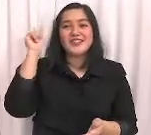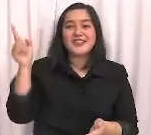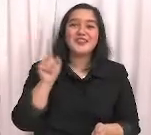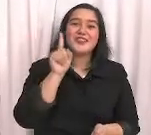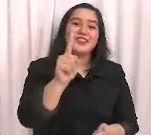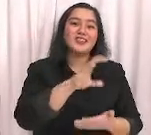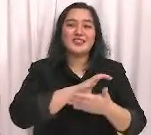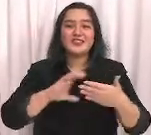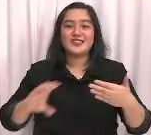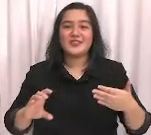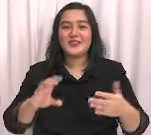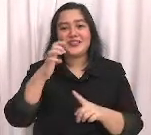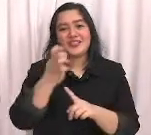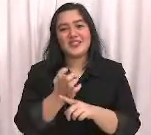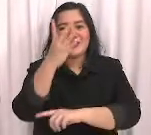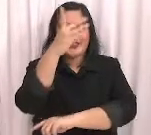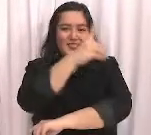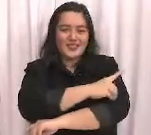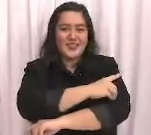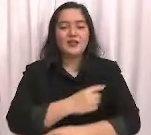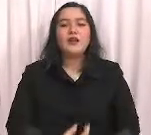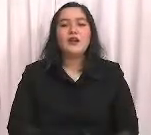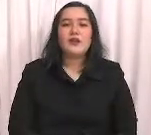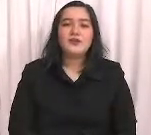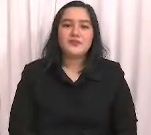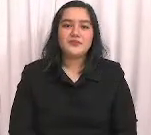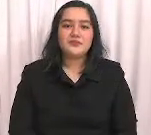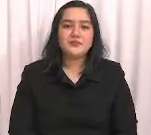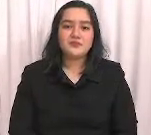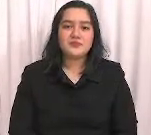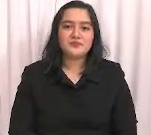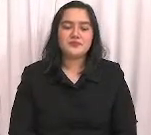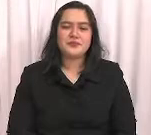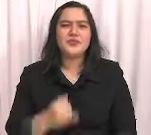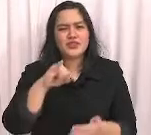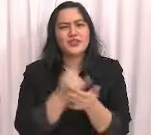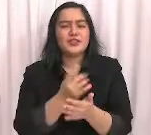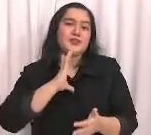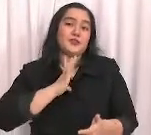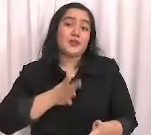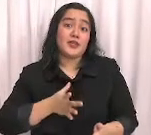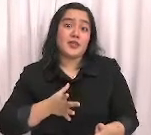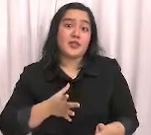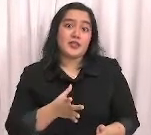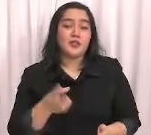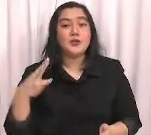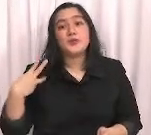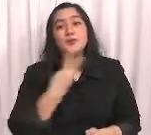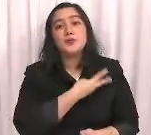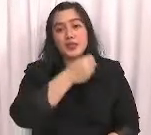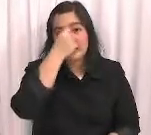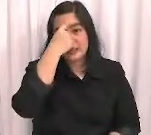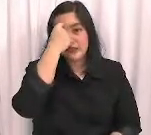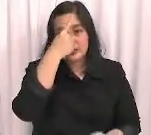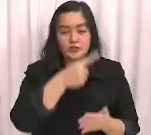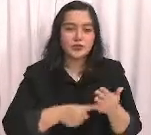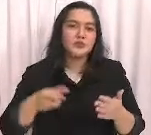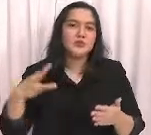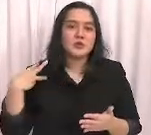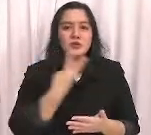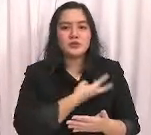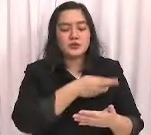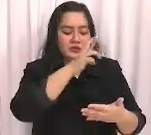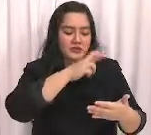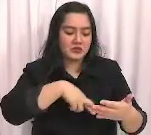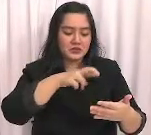least, nauunawaan po natin sa paulit-ulit, nauunawaan na po natin kung ano po ang ating binabasa. Yun po ang pinakamahalaga